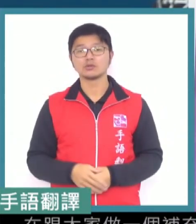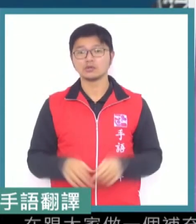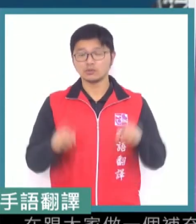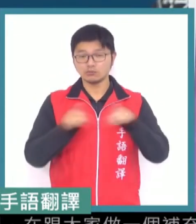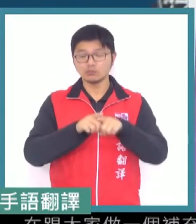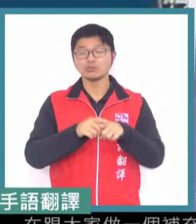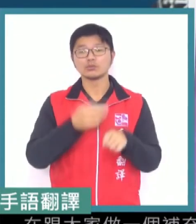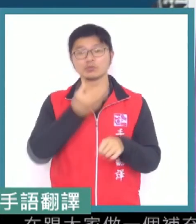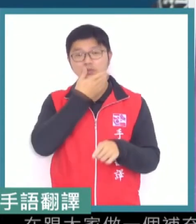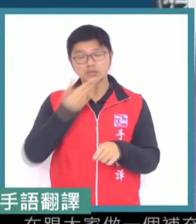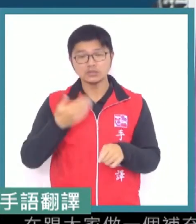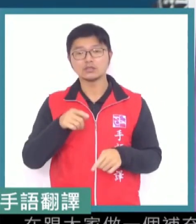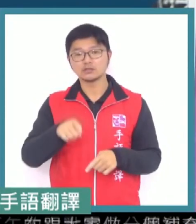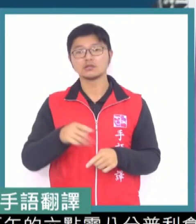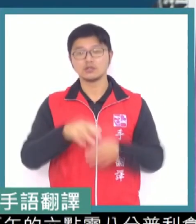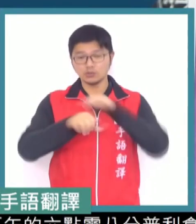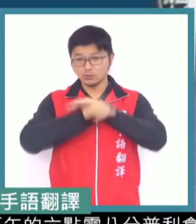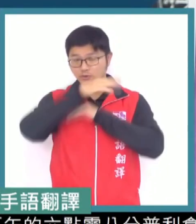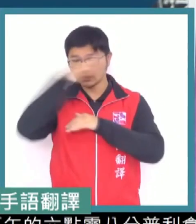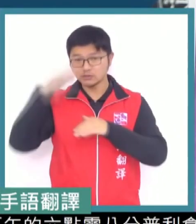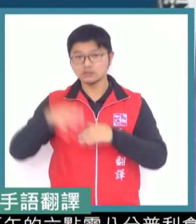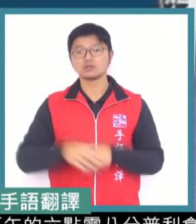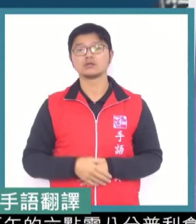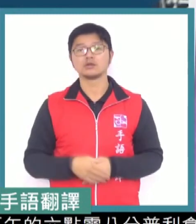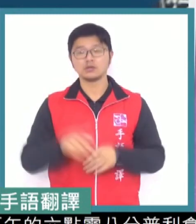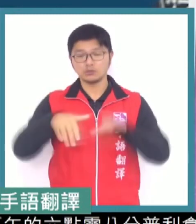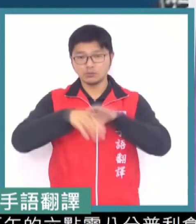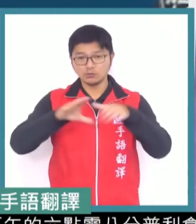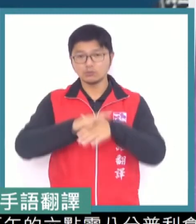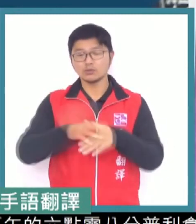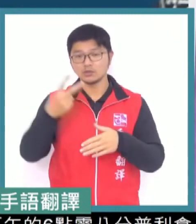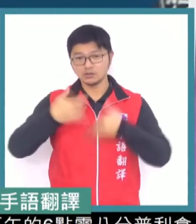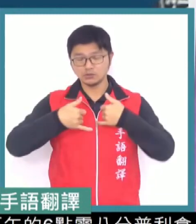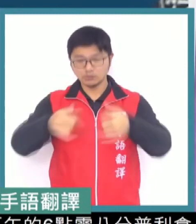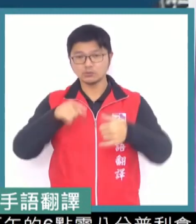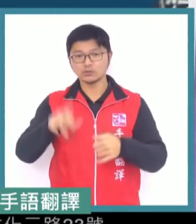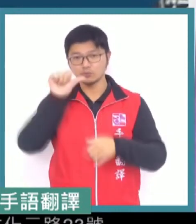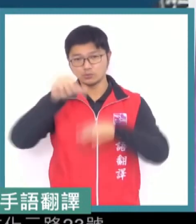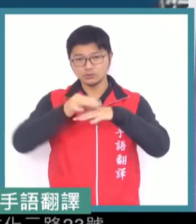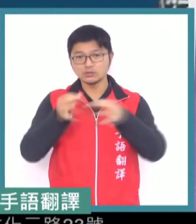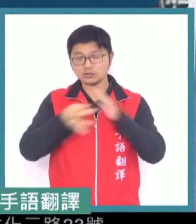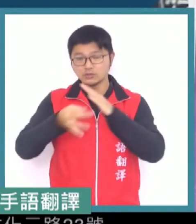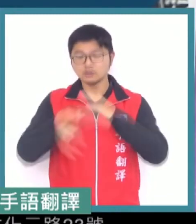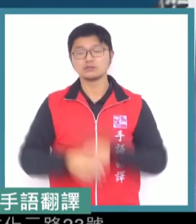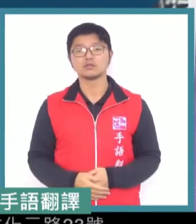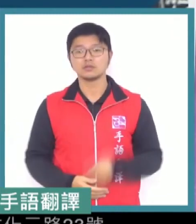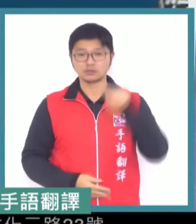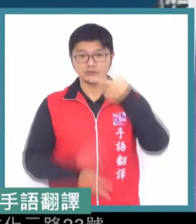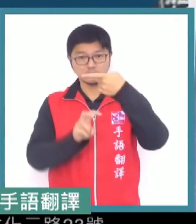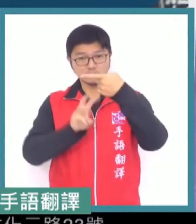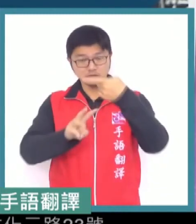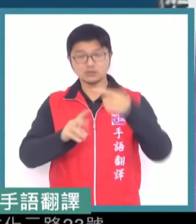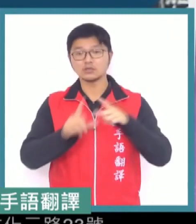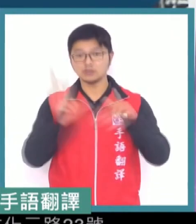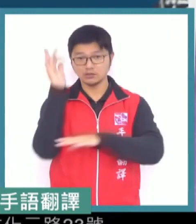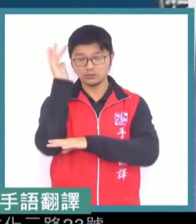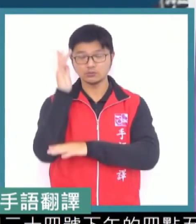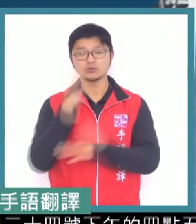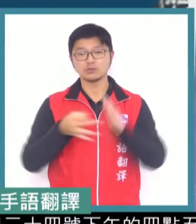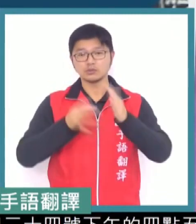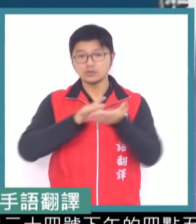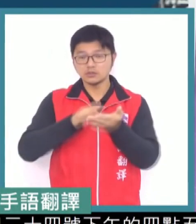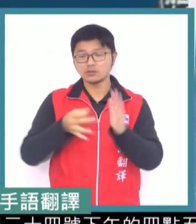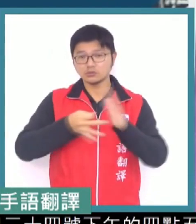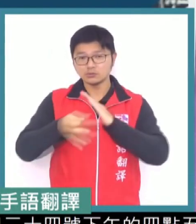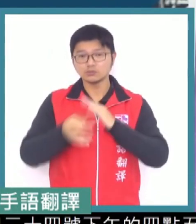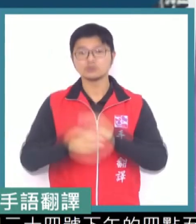大卖场龟山区文化二路2至3号。1月24号下午的4点52分，大树药局八德门市八德